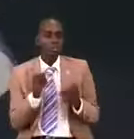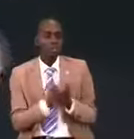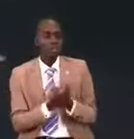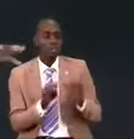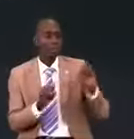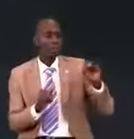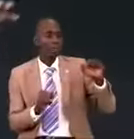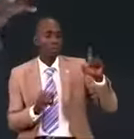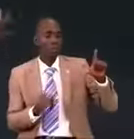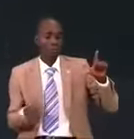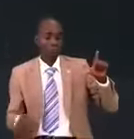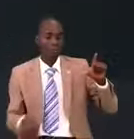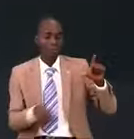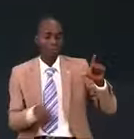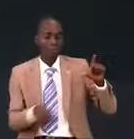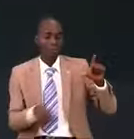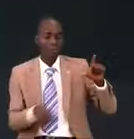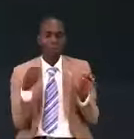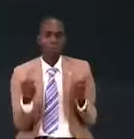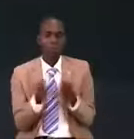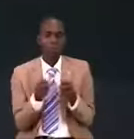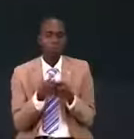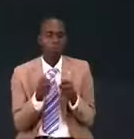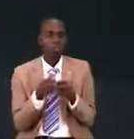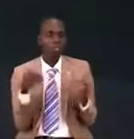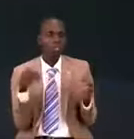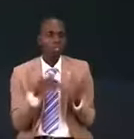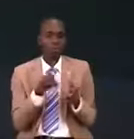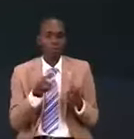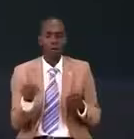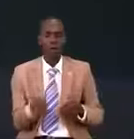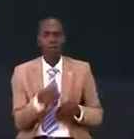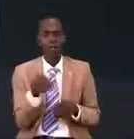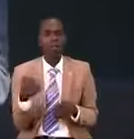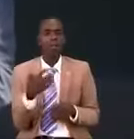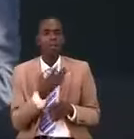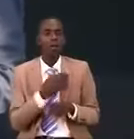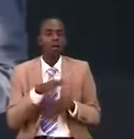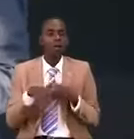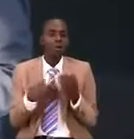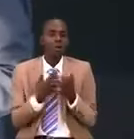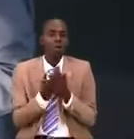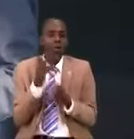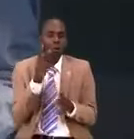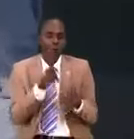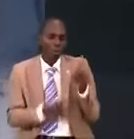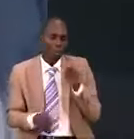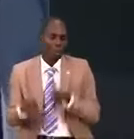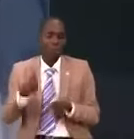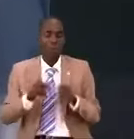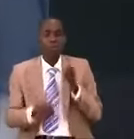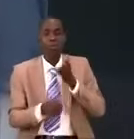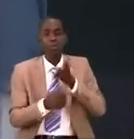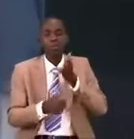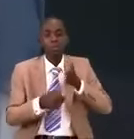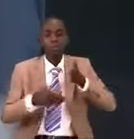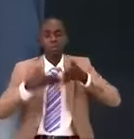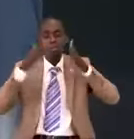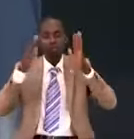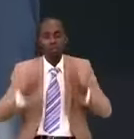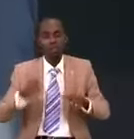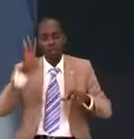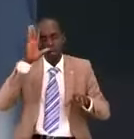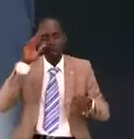et tout le peuple même les grands frères de David qui était dans l'armée était tous comme même été ils étaient à eux se cacher quelque